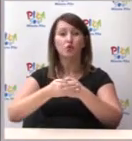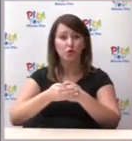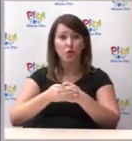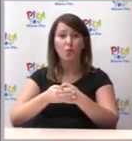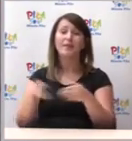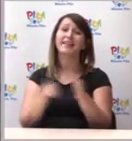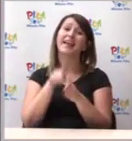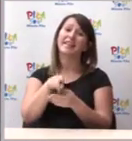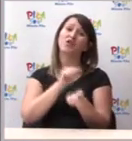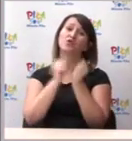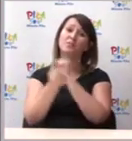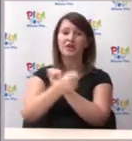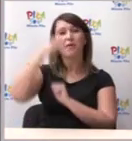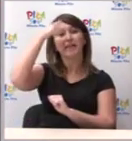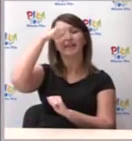zmiana.